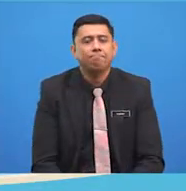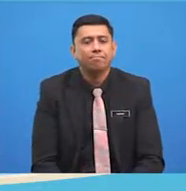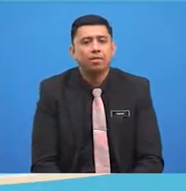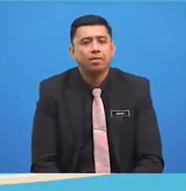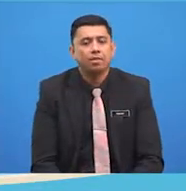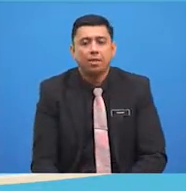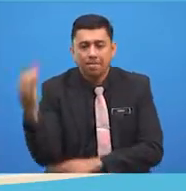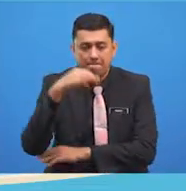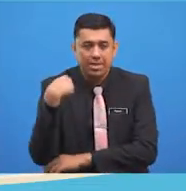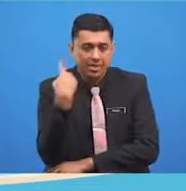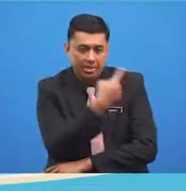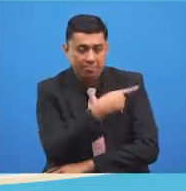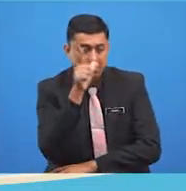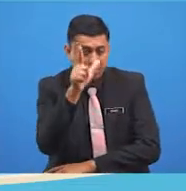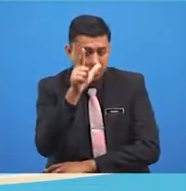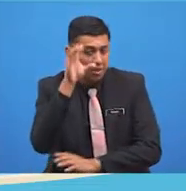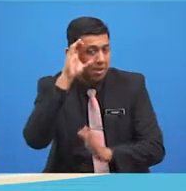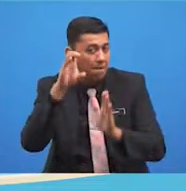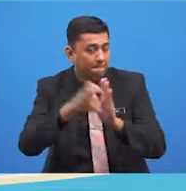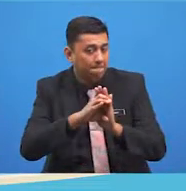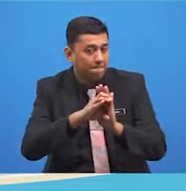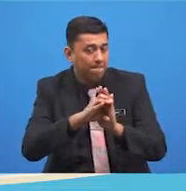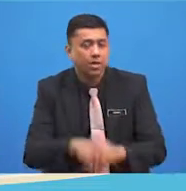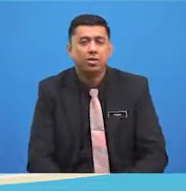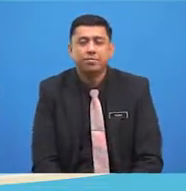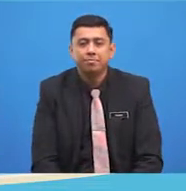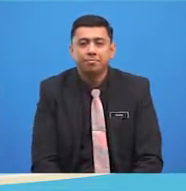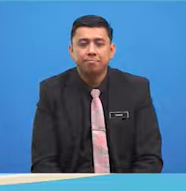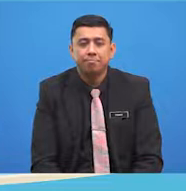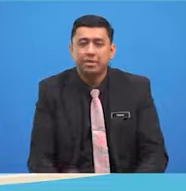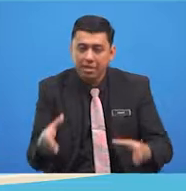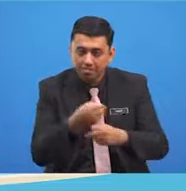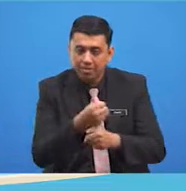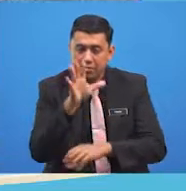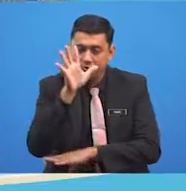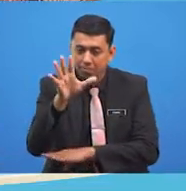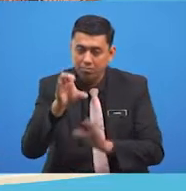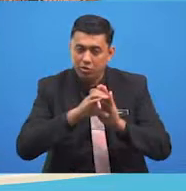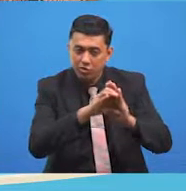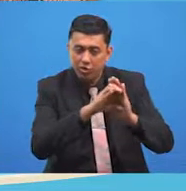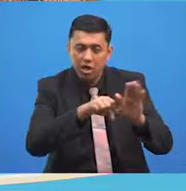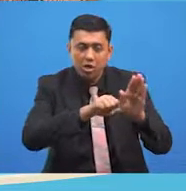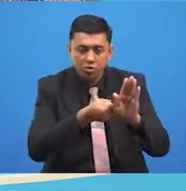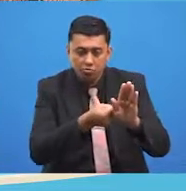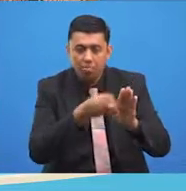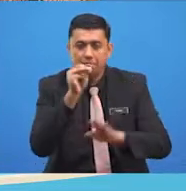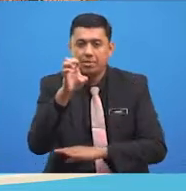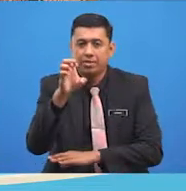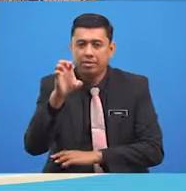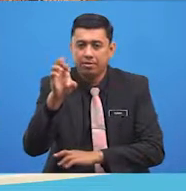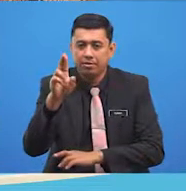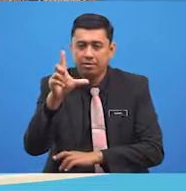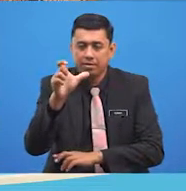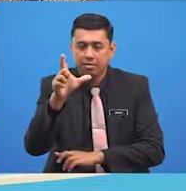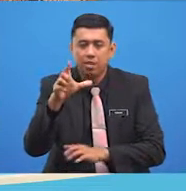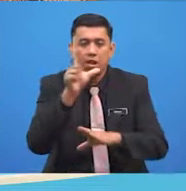Murid-murid, mari kita lihat paparan yang ditayangkan. Terdapat 5 contoh sumber mineral logam. Ia